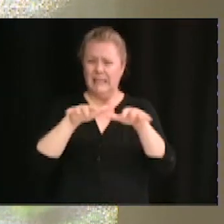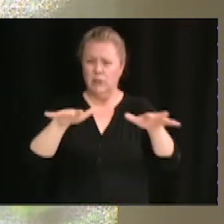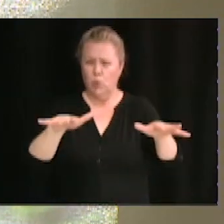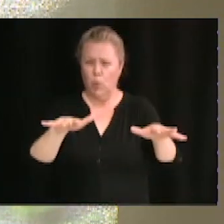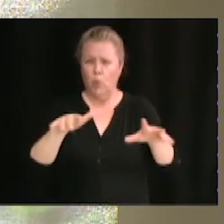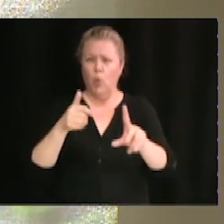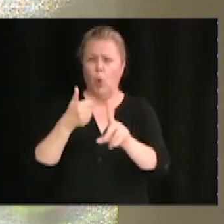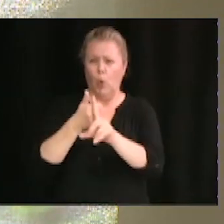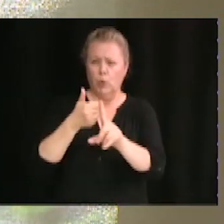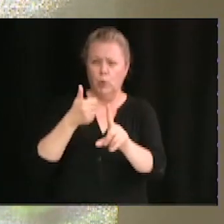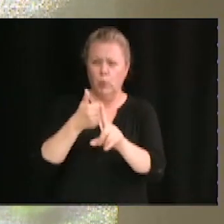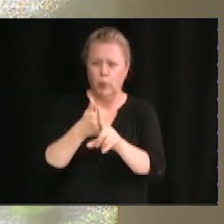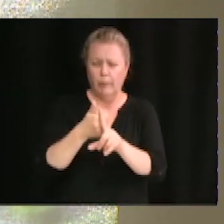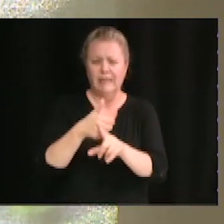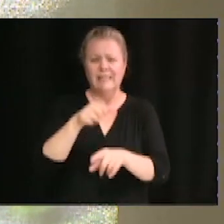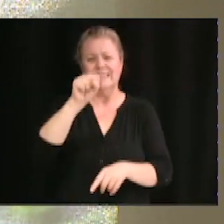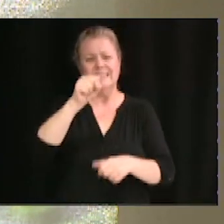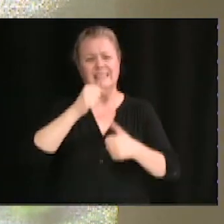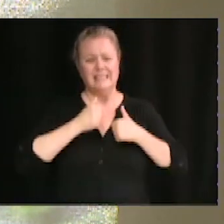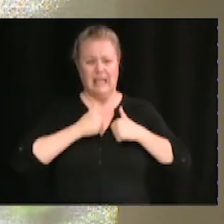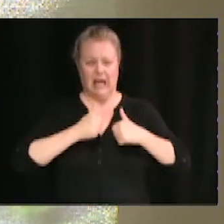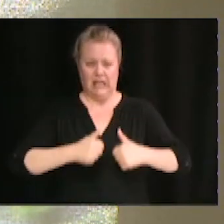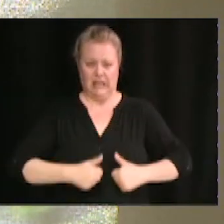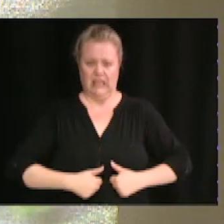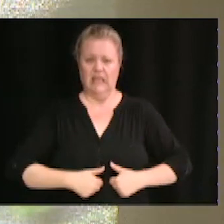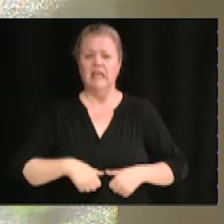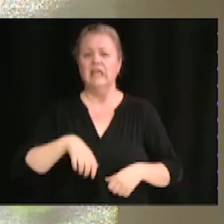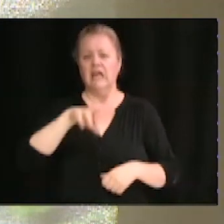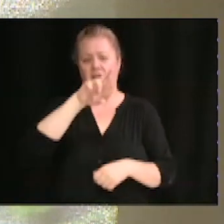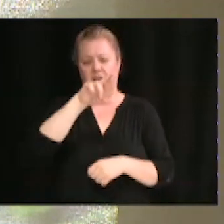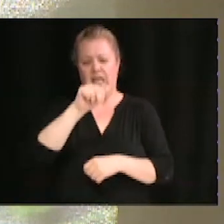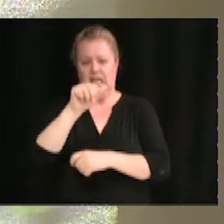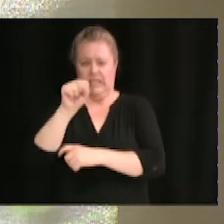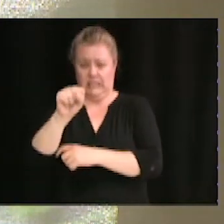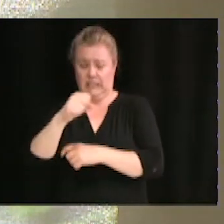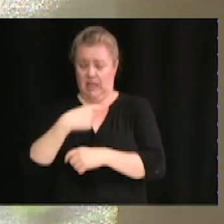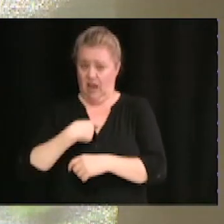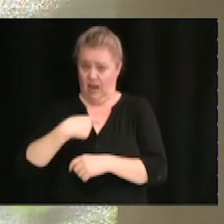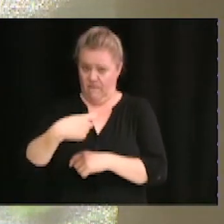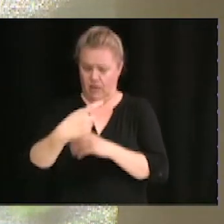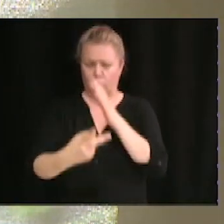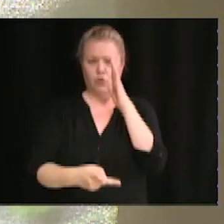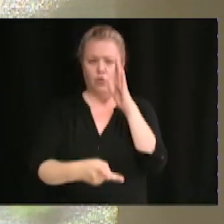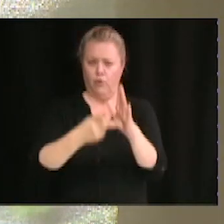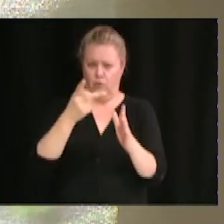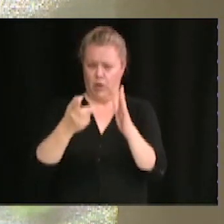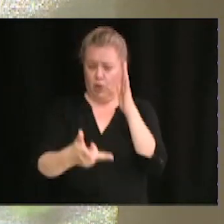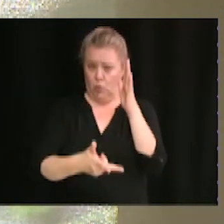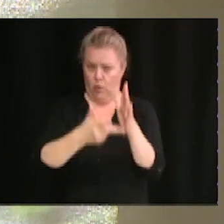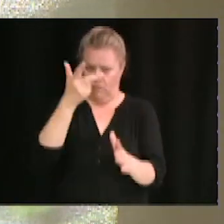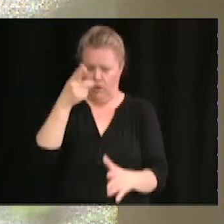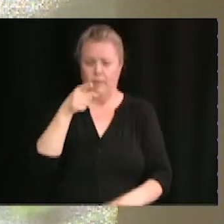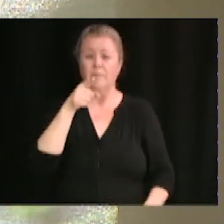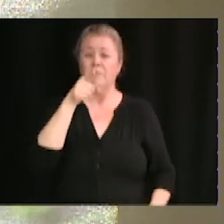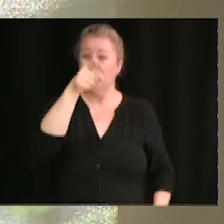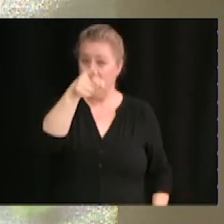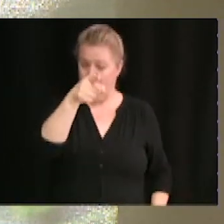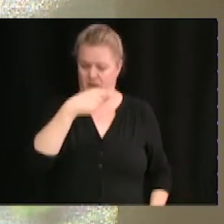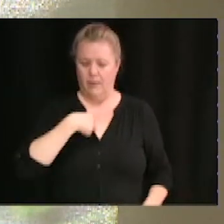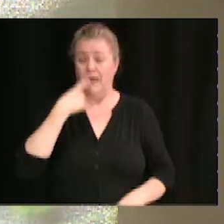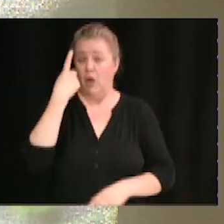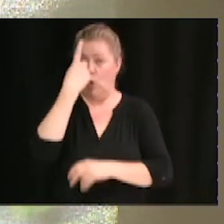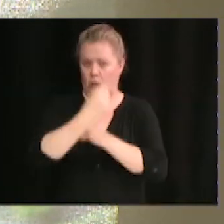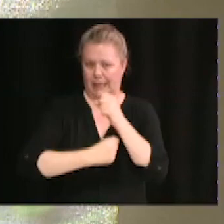exactement. Qui nous avait invités, en fait, à deux ou trois reprises que j'ai fait ça. Mais je peux vous dire qu'il une année, on était avec un petit garçon. Donc, il était très